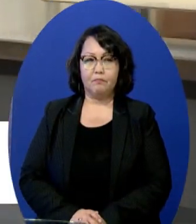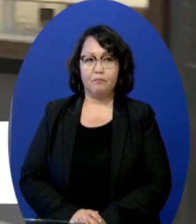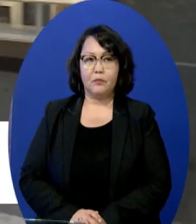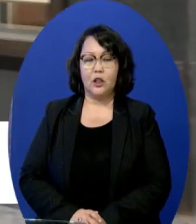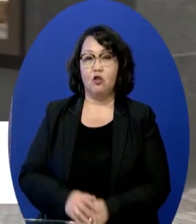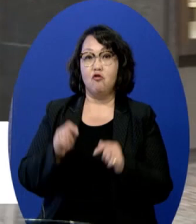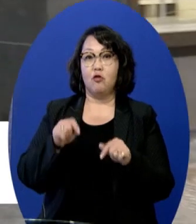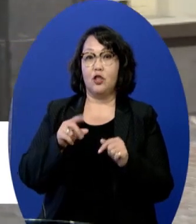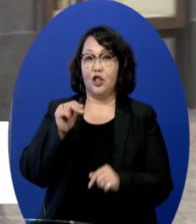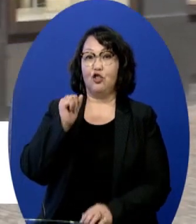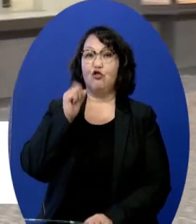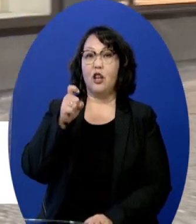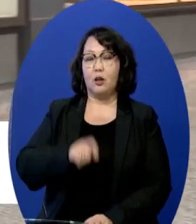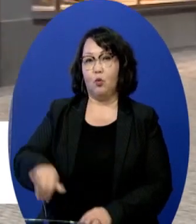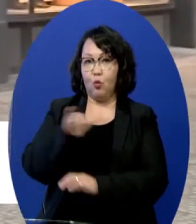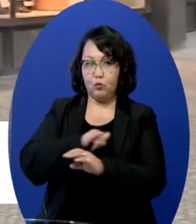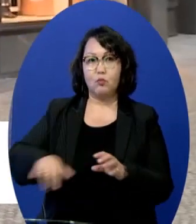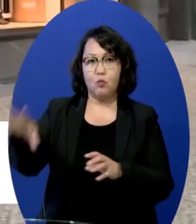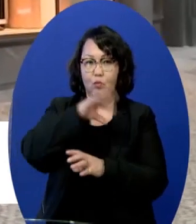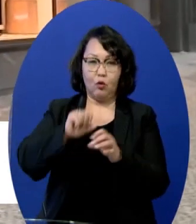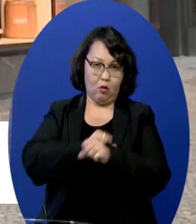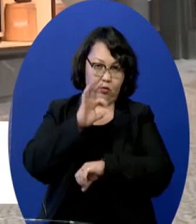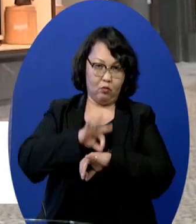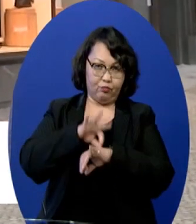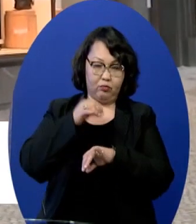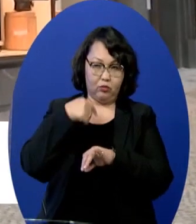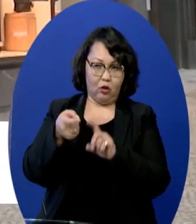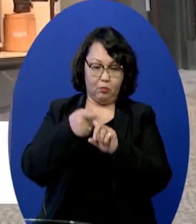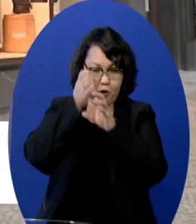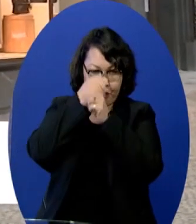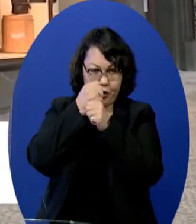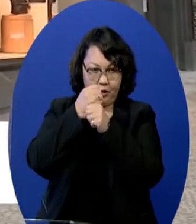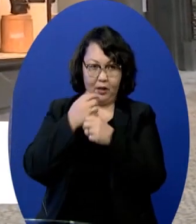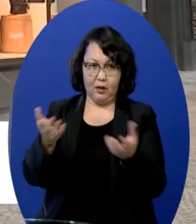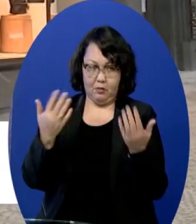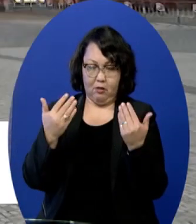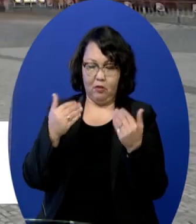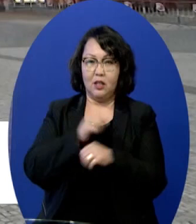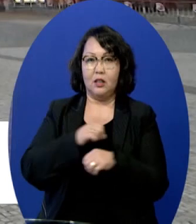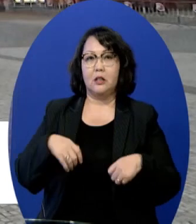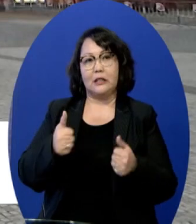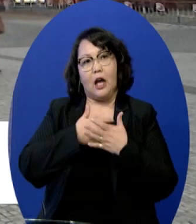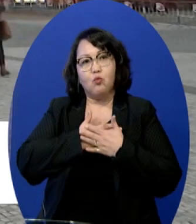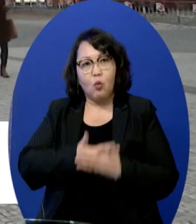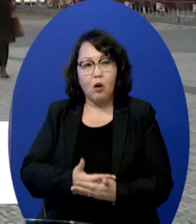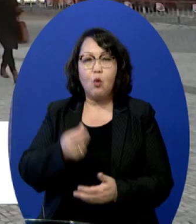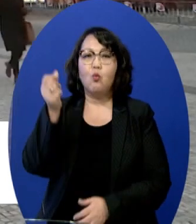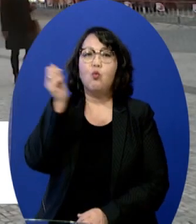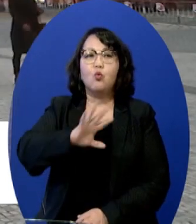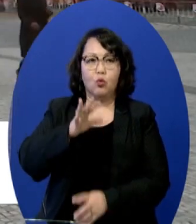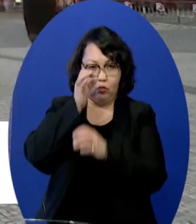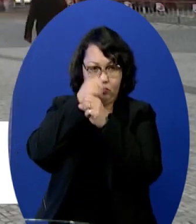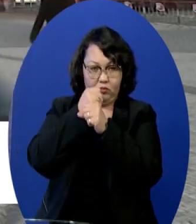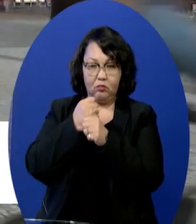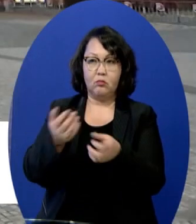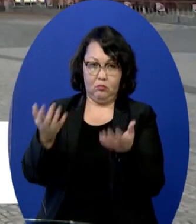За өнөөдрөөс Чехэд бүх нийтийг шинэ коронавирусны шинжилгээнд хамруулж эхэллээ. Гэхдээ иргэд сайн дураараа үн төлбөргүйгээр